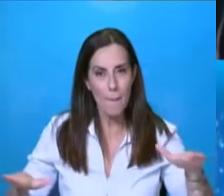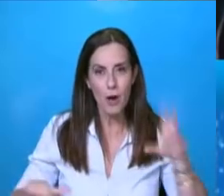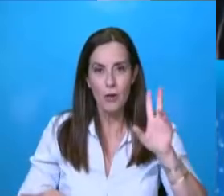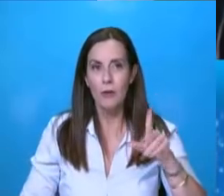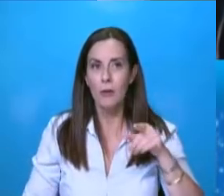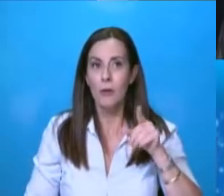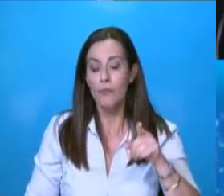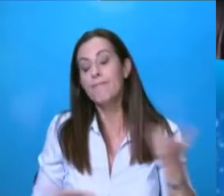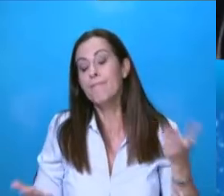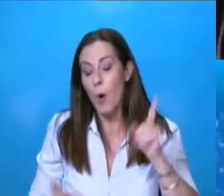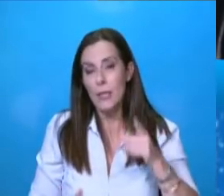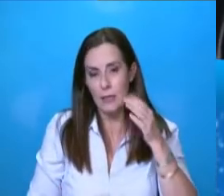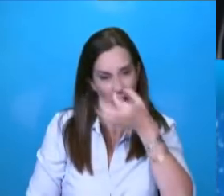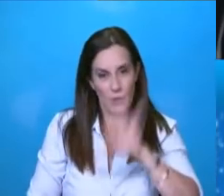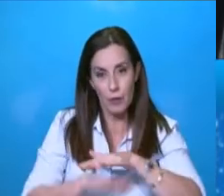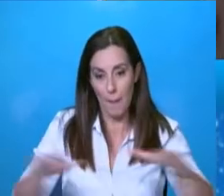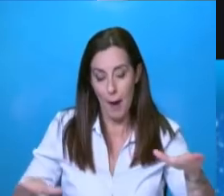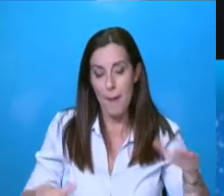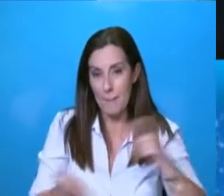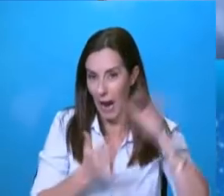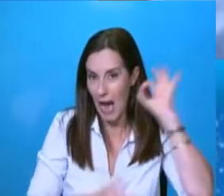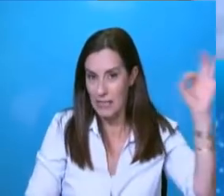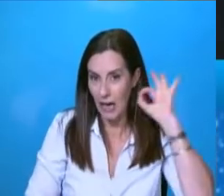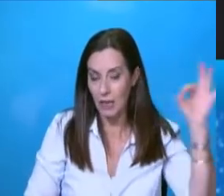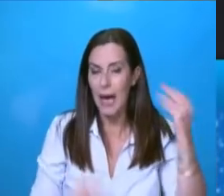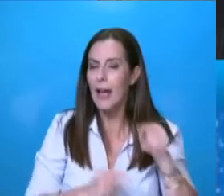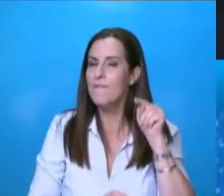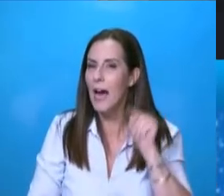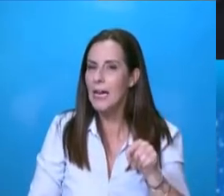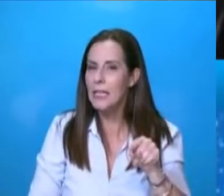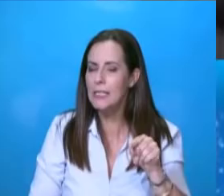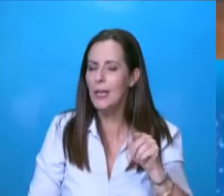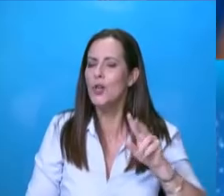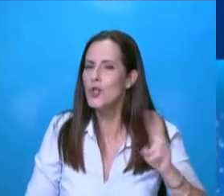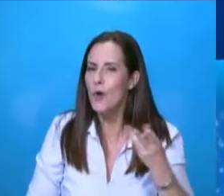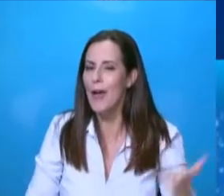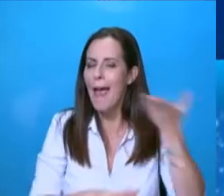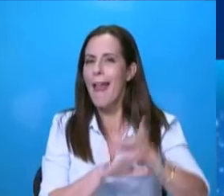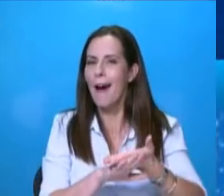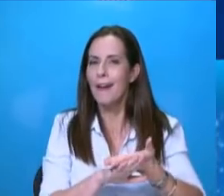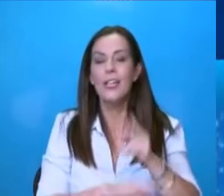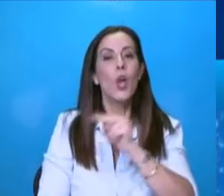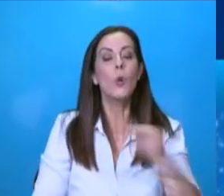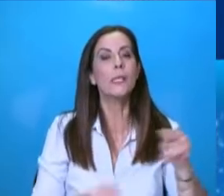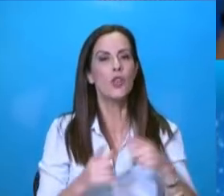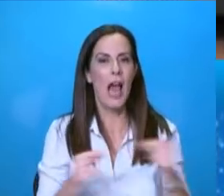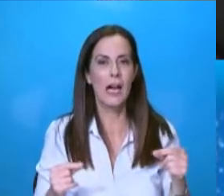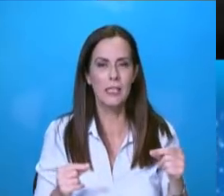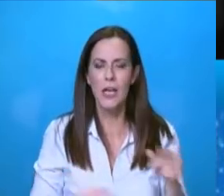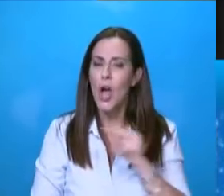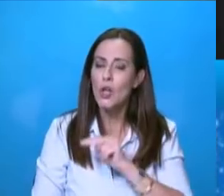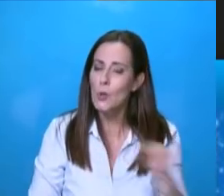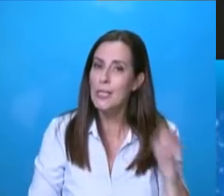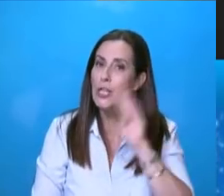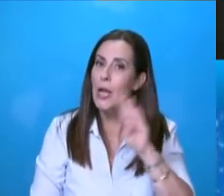לומר, להוראות מאבטחה וירד מן הבמה. האירוע הזה הציף מחדש את סוגיית עזה, נושא